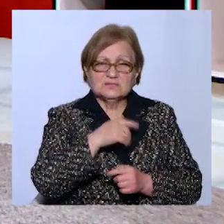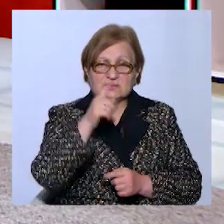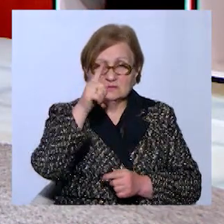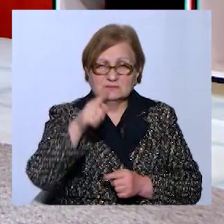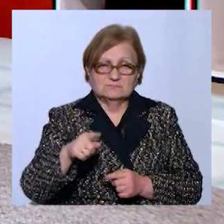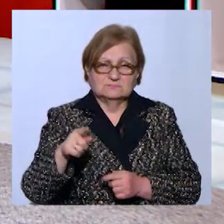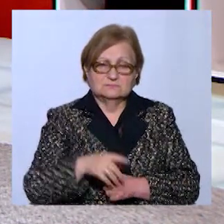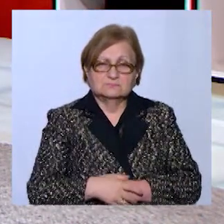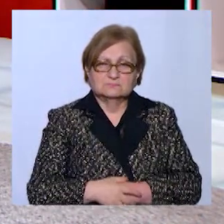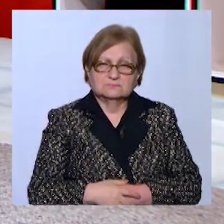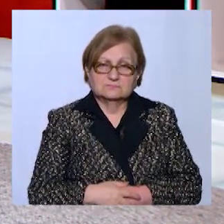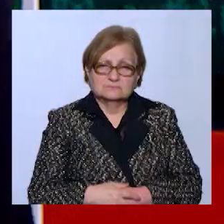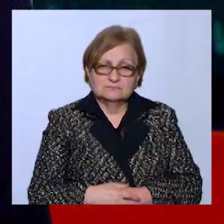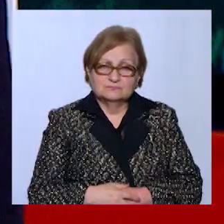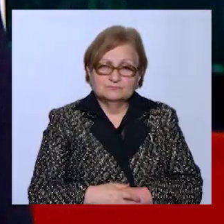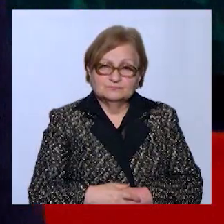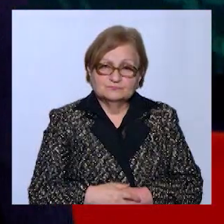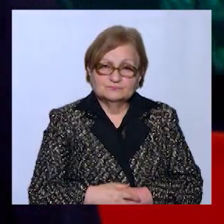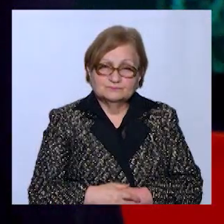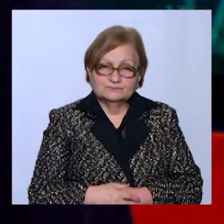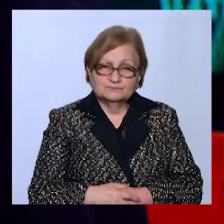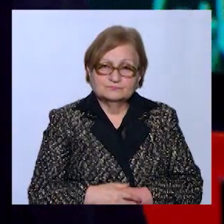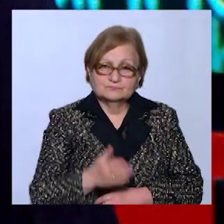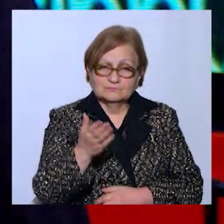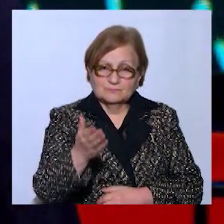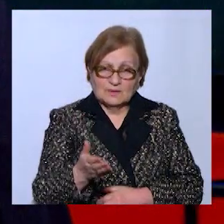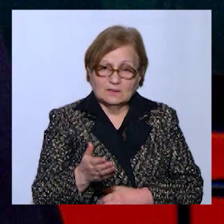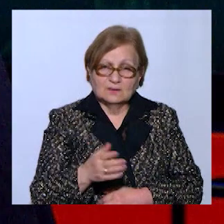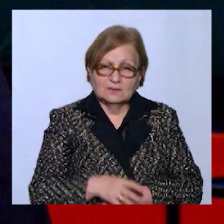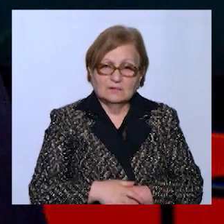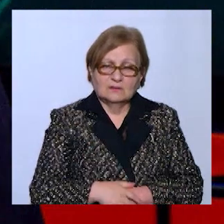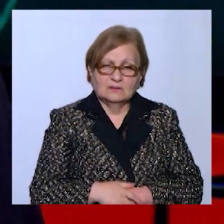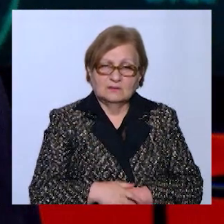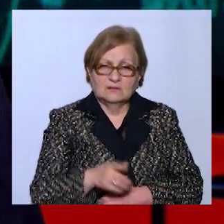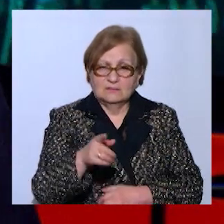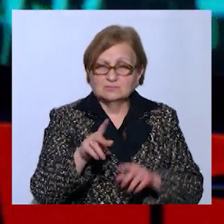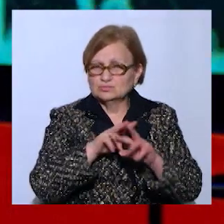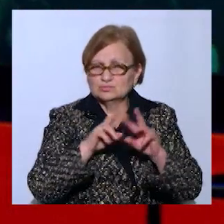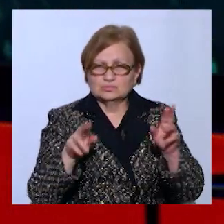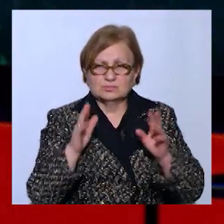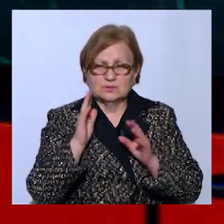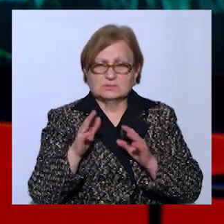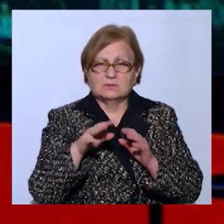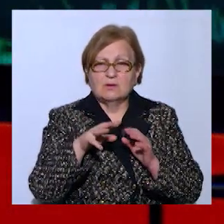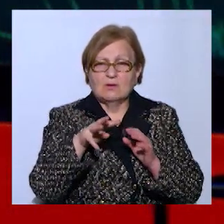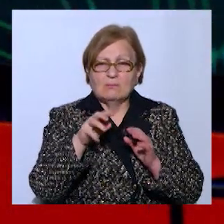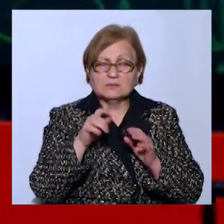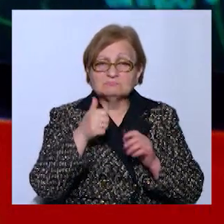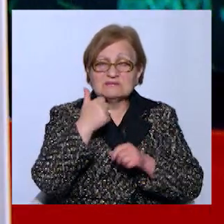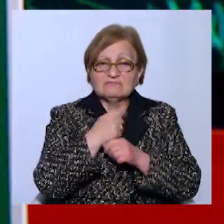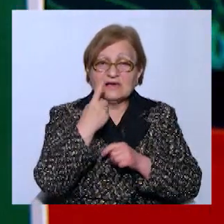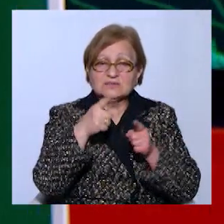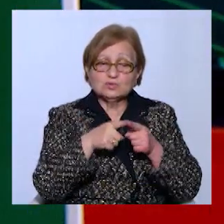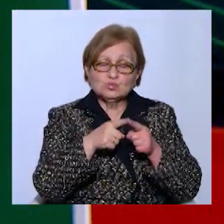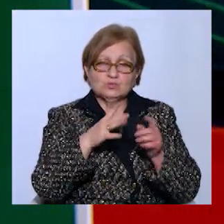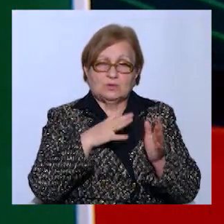აი წამოყვებით, მე რაღაც ახლა და სადაც გინდა შეერთებთ. აი მართკუთხა. აი მართკუთხა. უამრავი მართკუთხა, მას სამკუთხედიანი